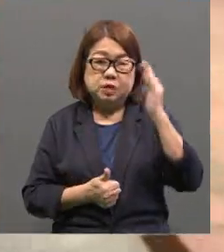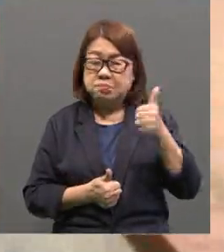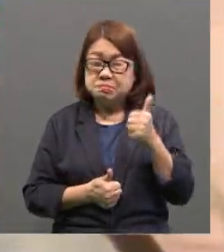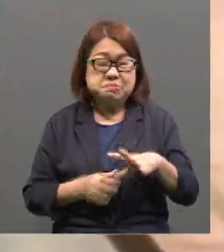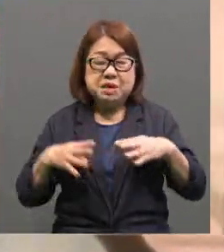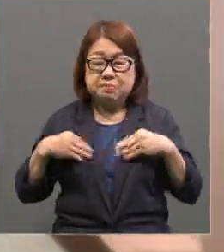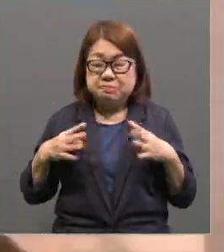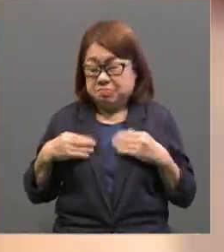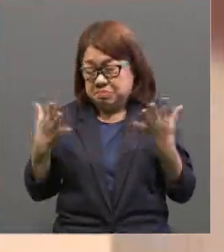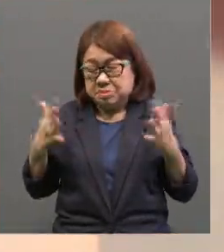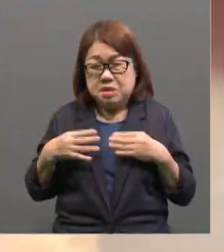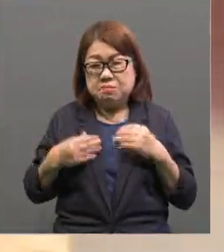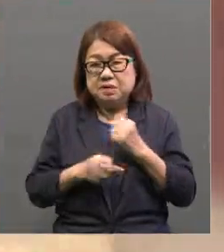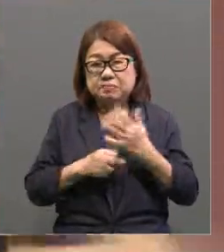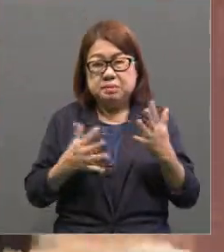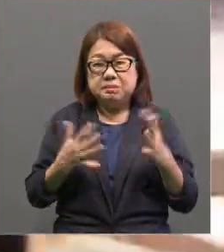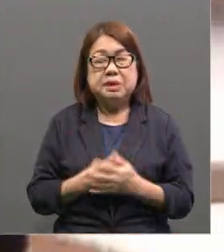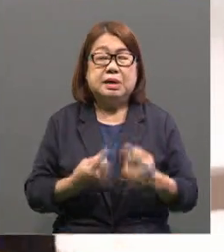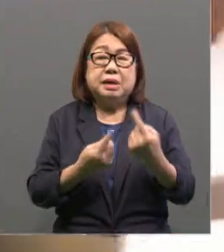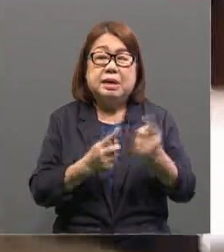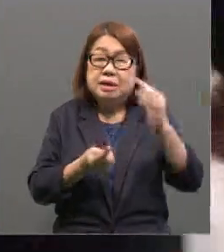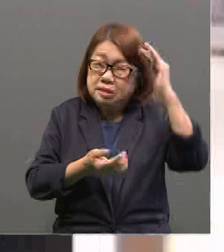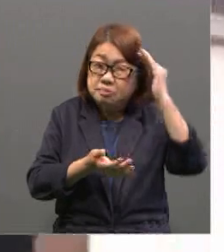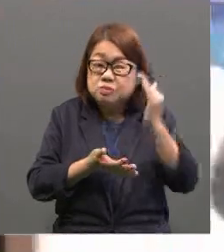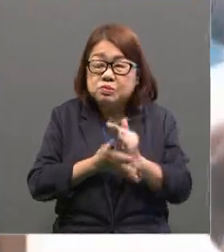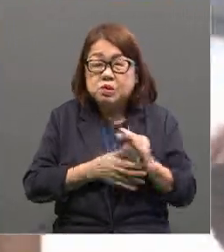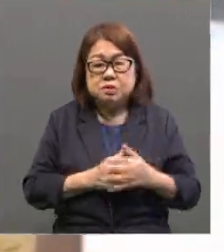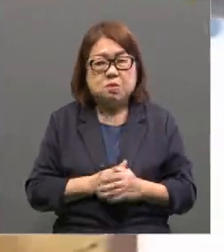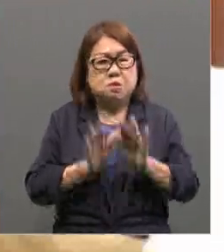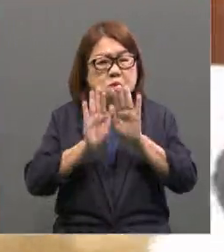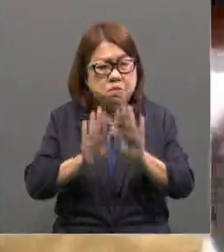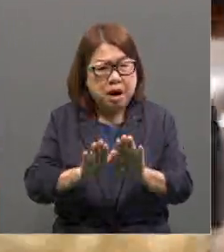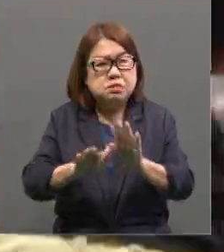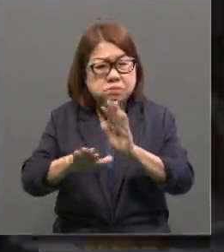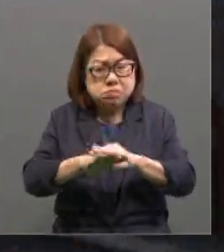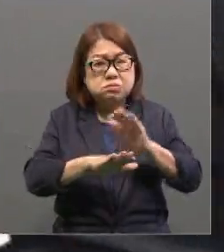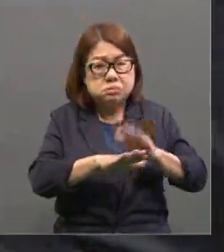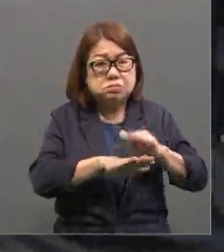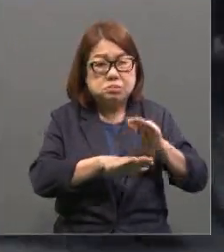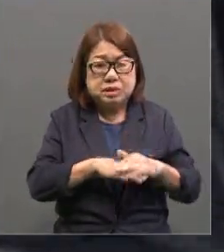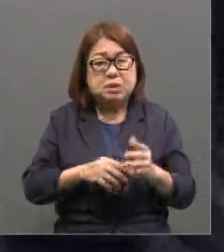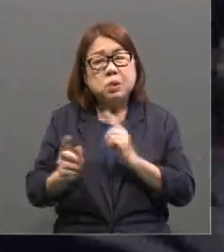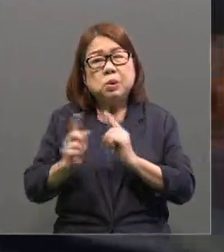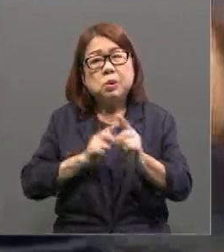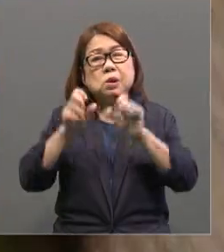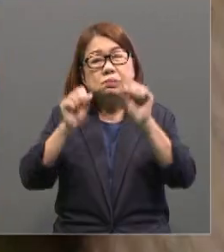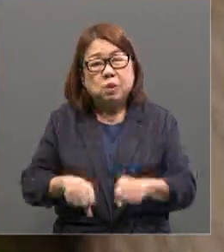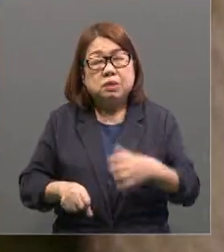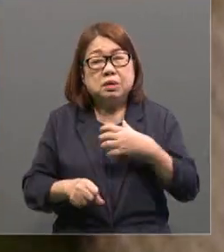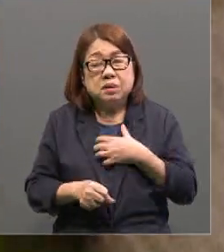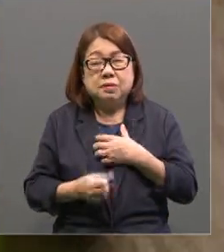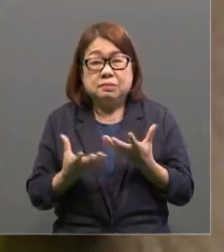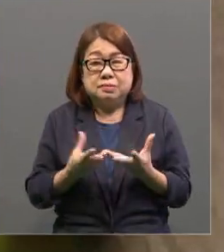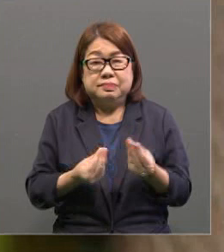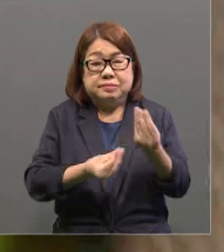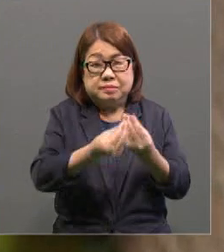ข้อกล่าวหานะครับทีนี้ทางด้านตำรวจสอบสวนกลางเนี่ยเขาฝากเตือนประชาชนด้วยนะครับว่าการตกลงซื้อขายที่ดินเนี่ยที่